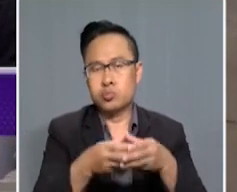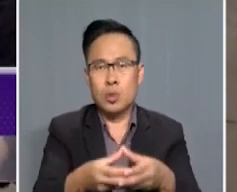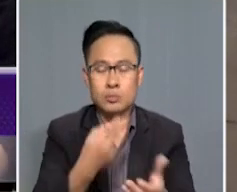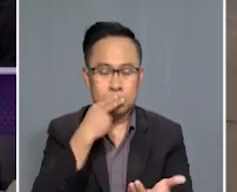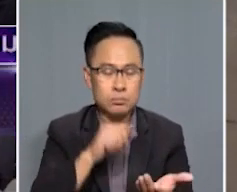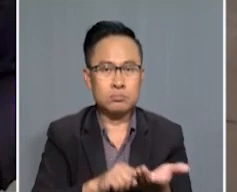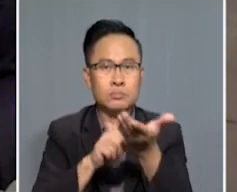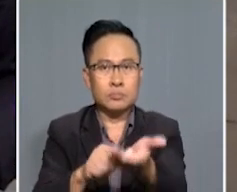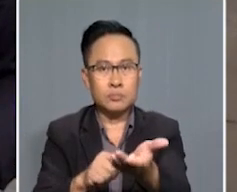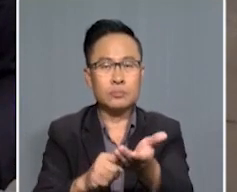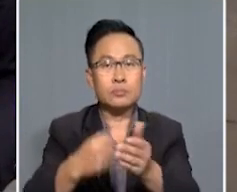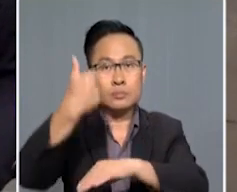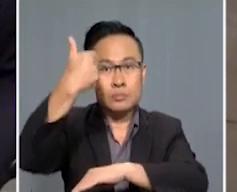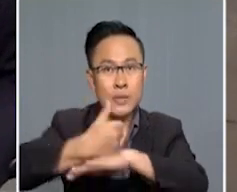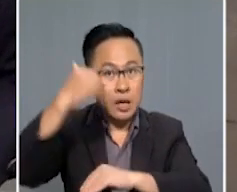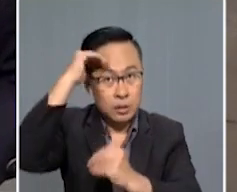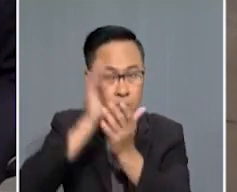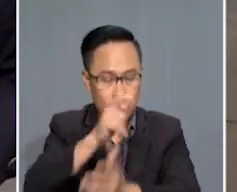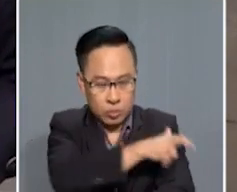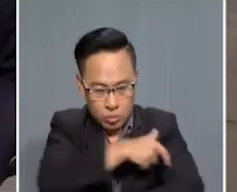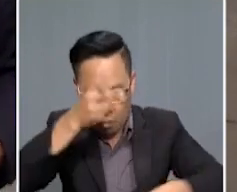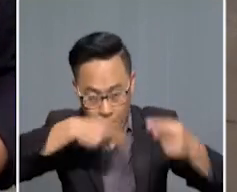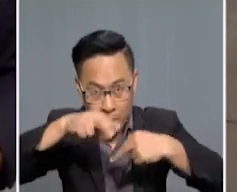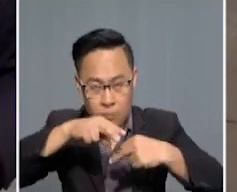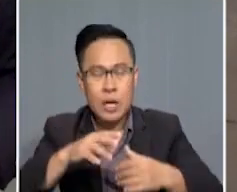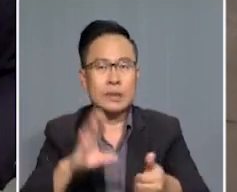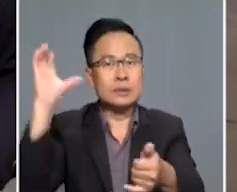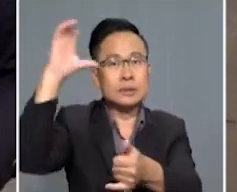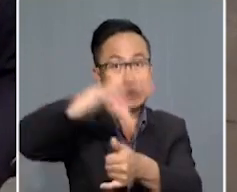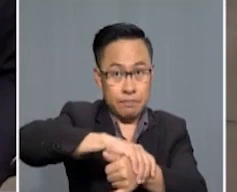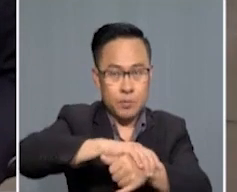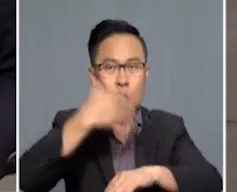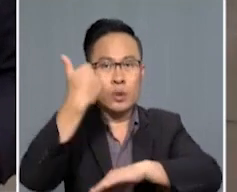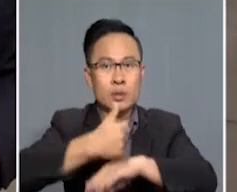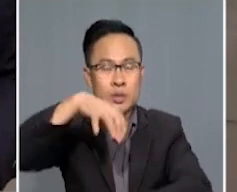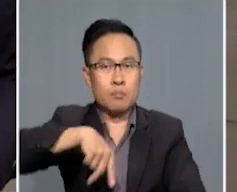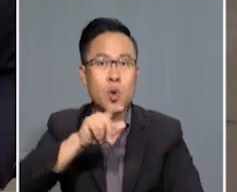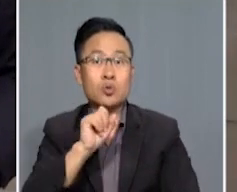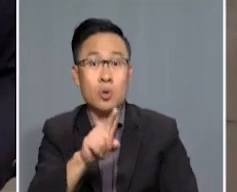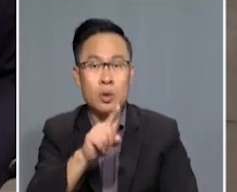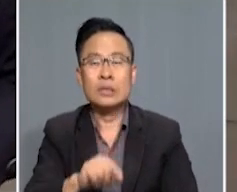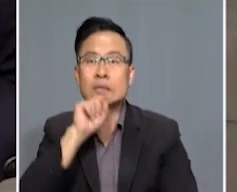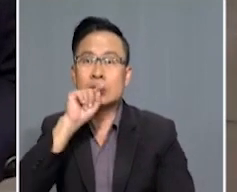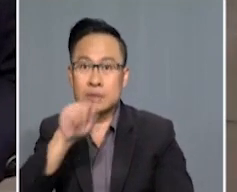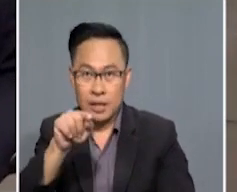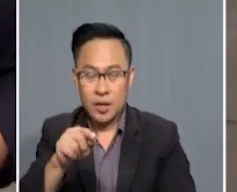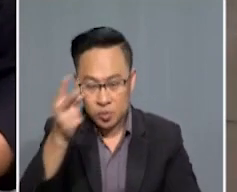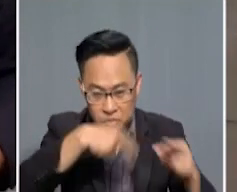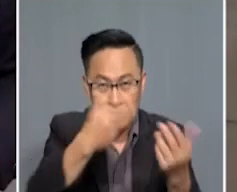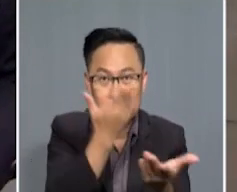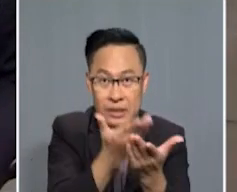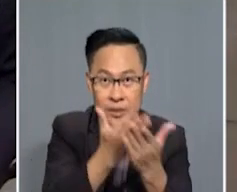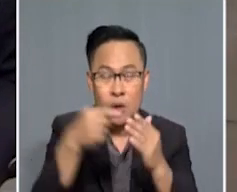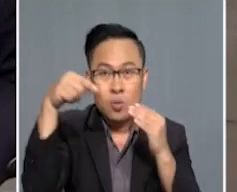ปราบแล้วนะคะให้เอาผิดผอ.พศ.ค่ะที่มีคำสั่งให้ตรวจสอบเงินวัดทั่วประเทศรวมถึงเร่งดำเนิน